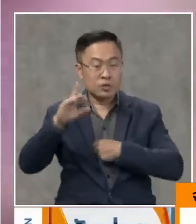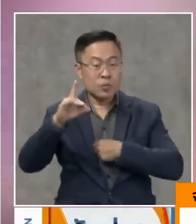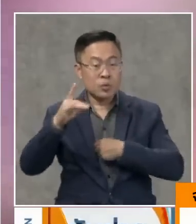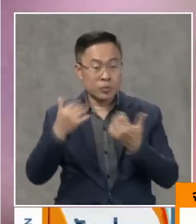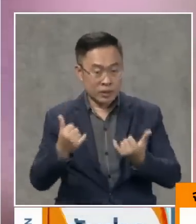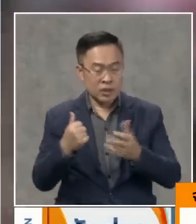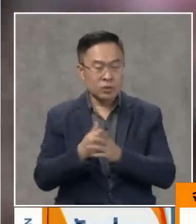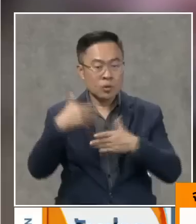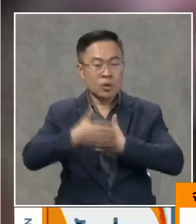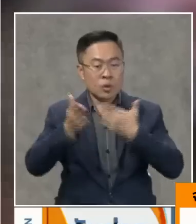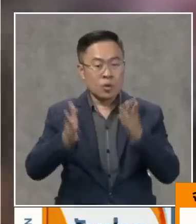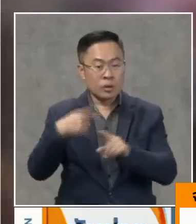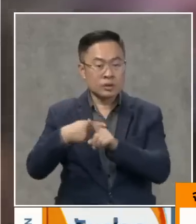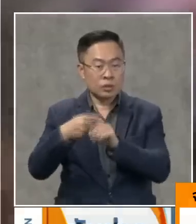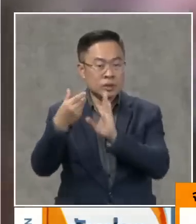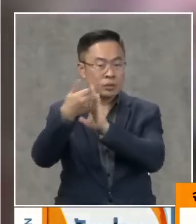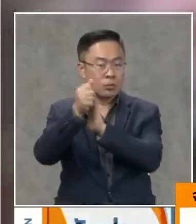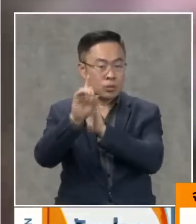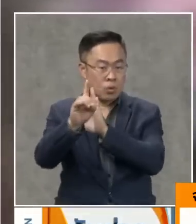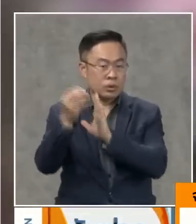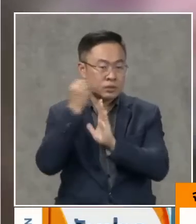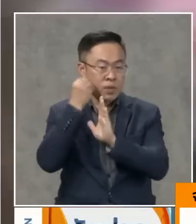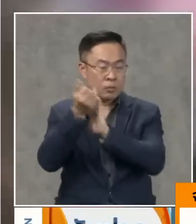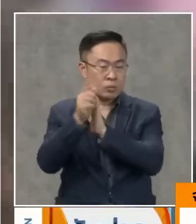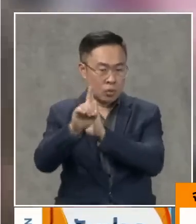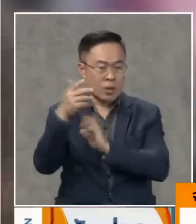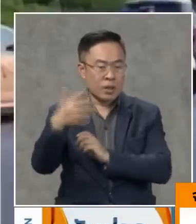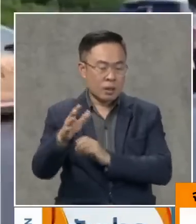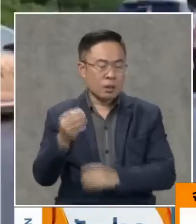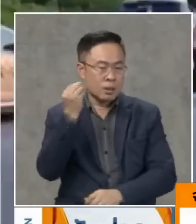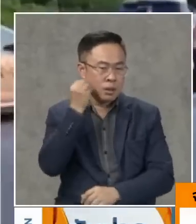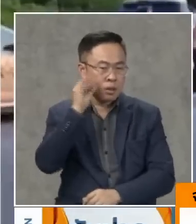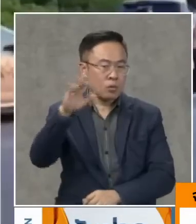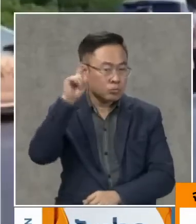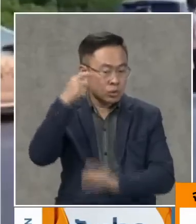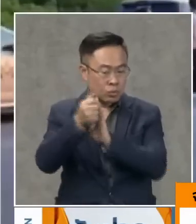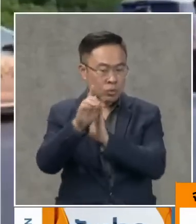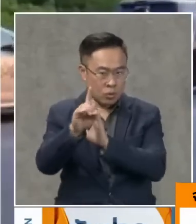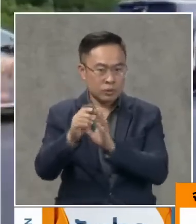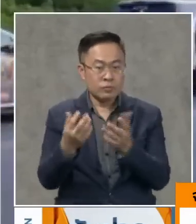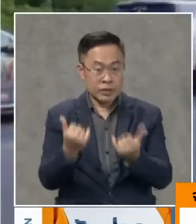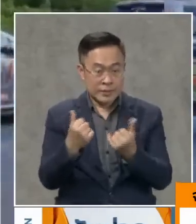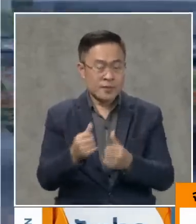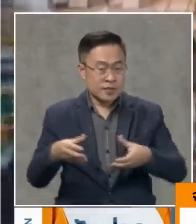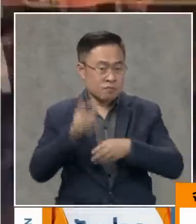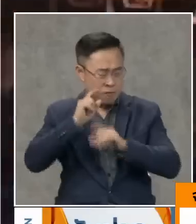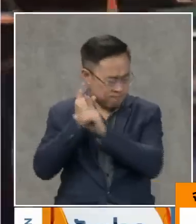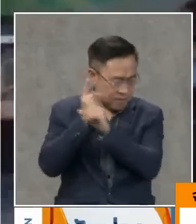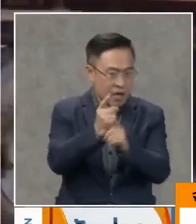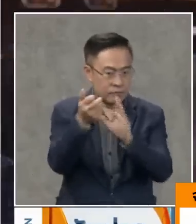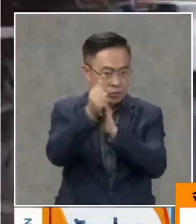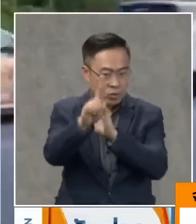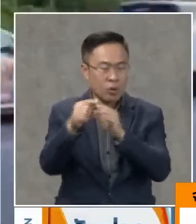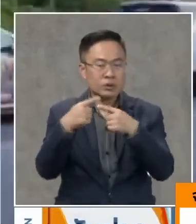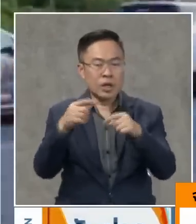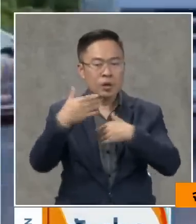แห่งหนึ่งในพื้นที่จังหวัดอุดรธานีซึ่งเป็นบ้านเกิดของเธอเองนะคะก็เลยเดินทางไปตรวจสอบแต่ว่าไม่เจอตัว